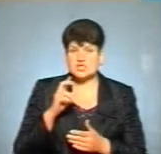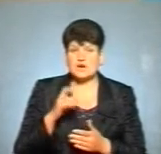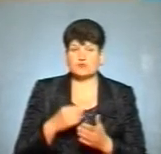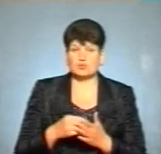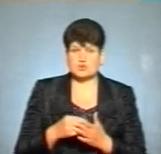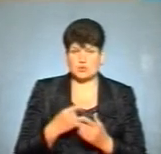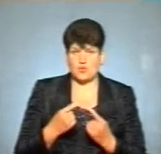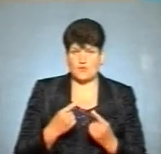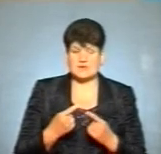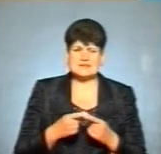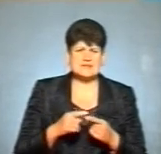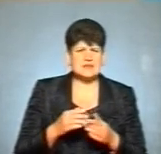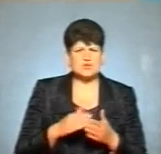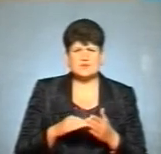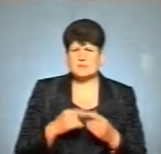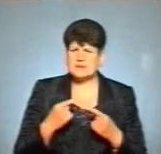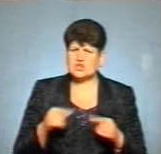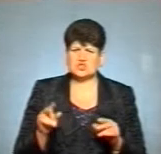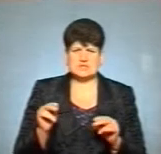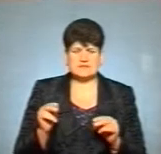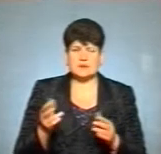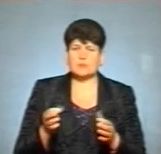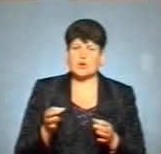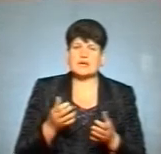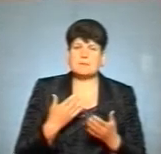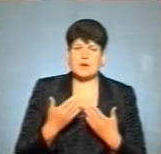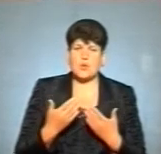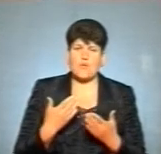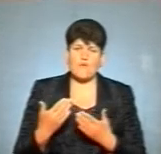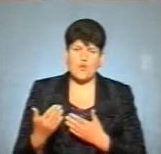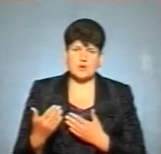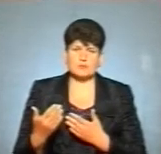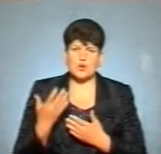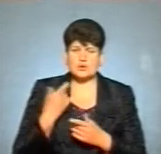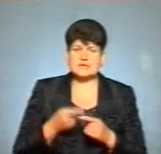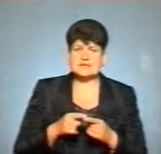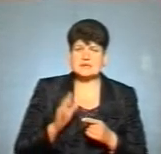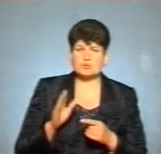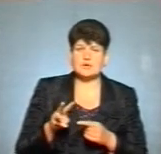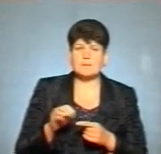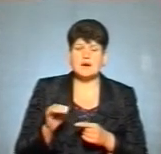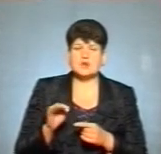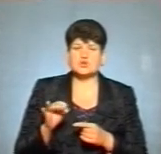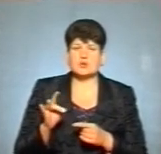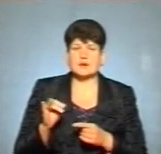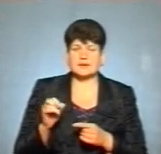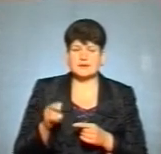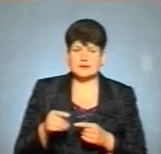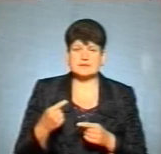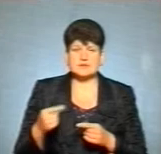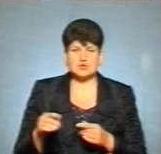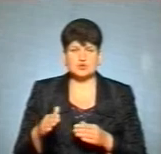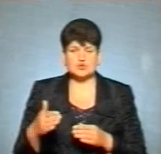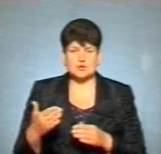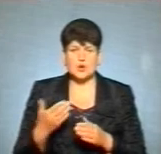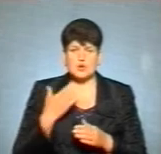я говорю. Так, це зовсім інші цифри, ті, про які, коли ми говоримо, про коли це буде мажоритарка. З іншої сторони, останні вибори,